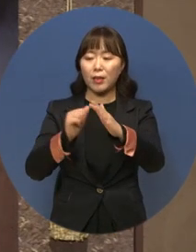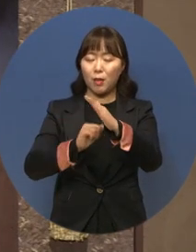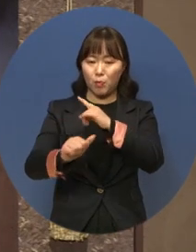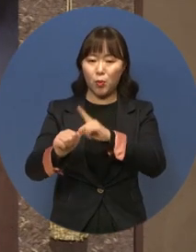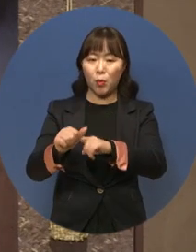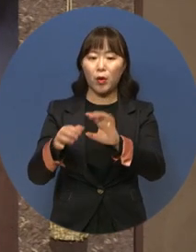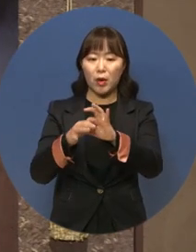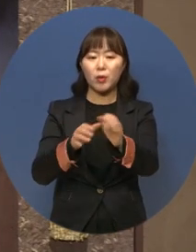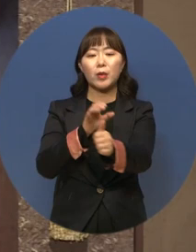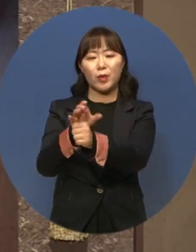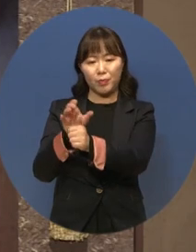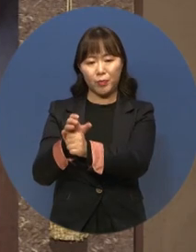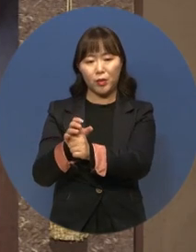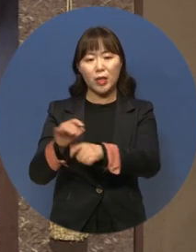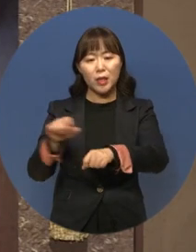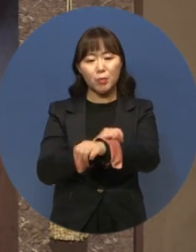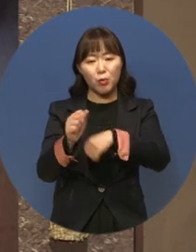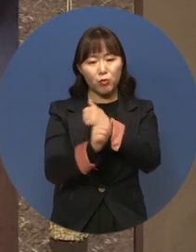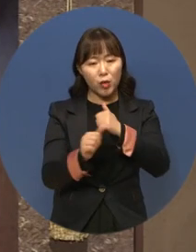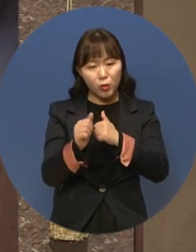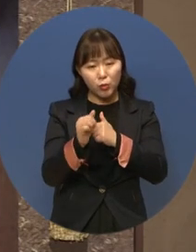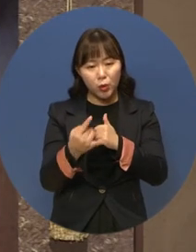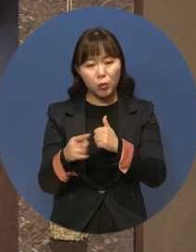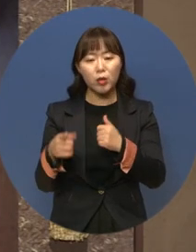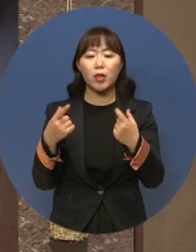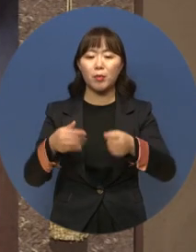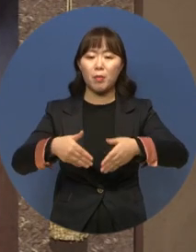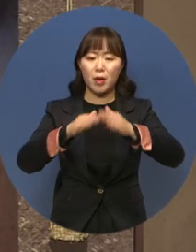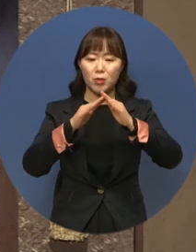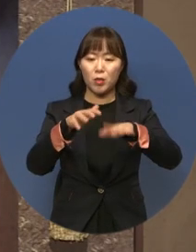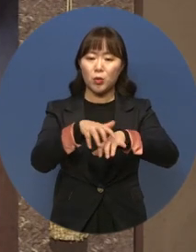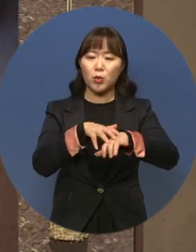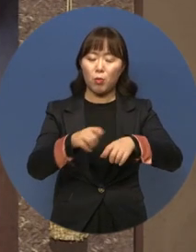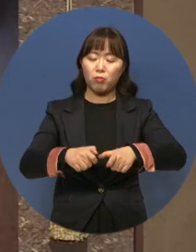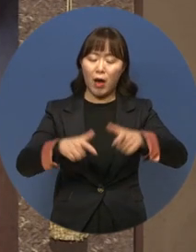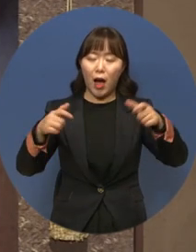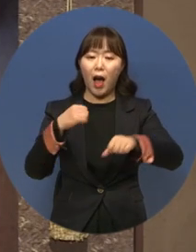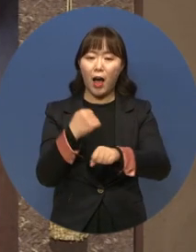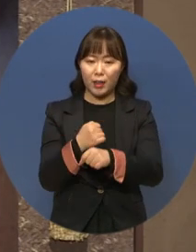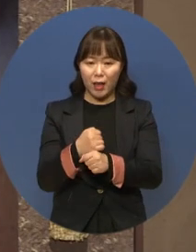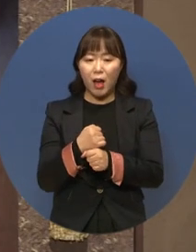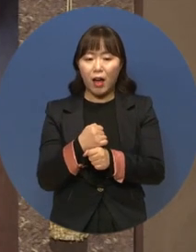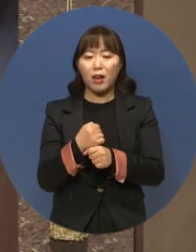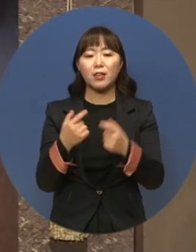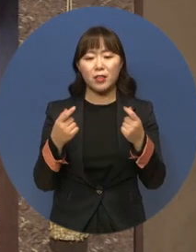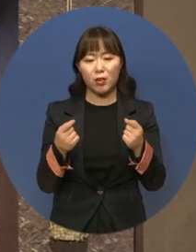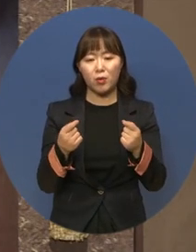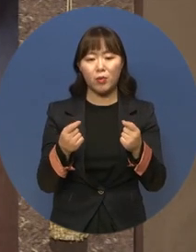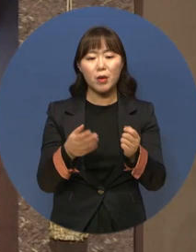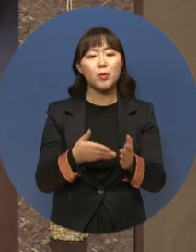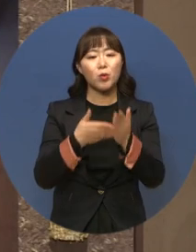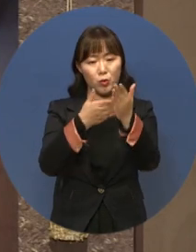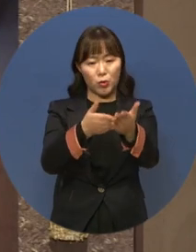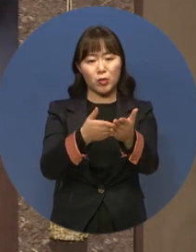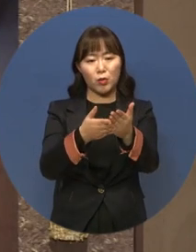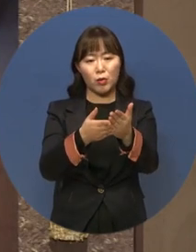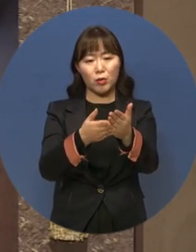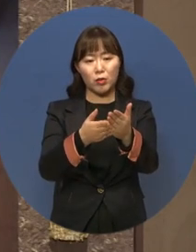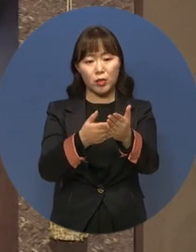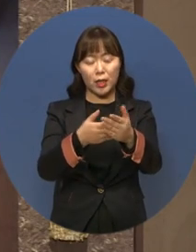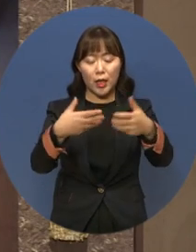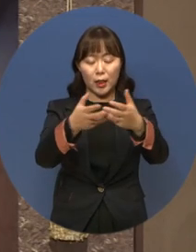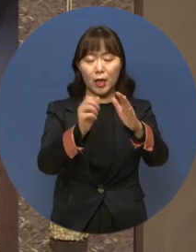물론 특별위원회 위원장이 내가 이런 특별위원회를 구성해서 조직 확장을 갖겠다 네. 해서 당에 요청해가지고